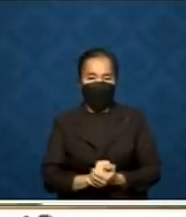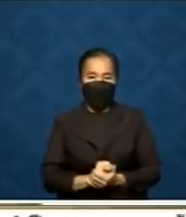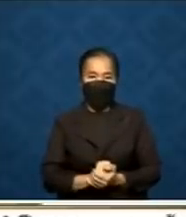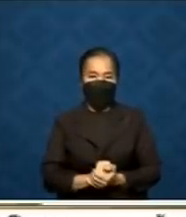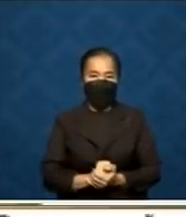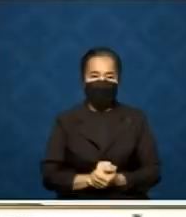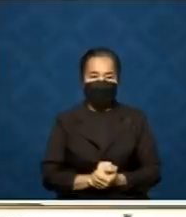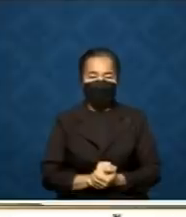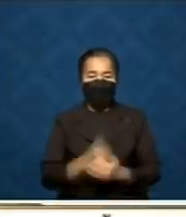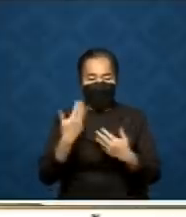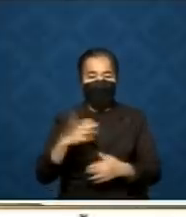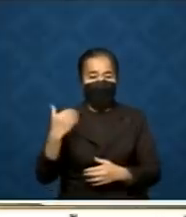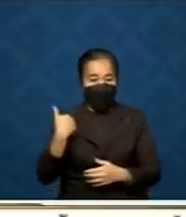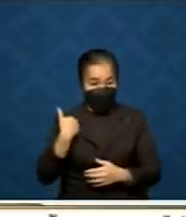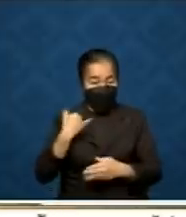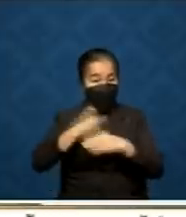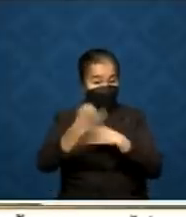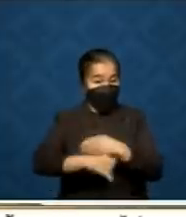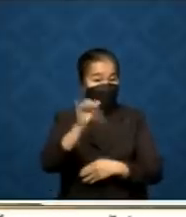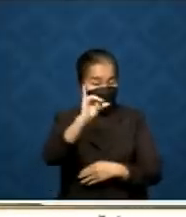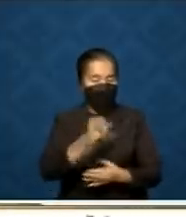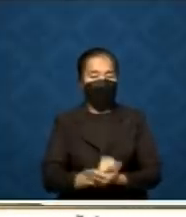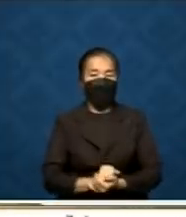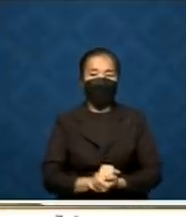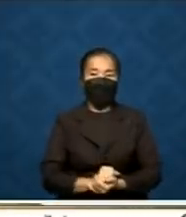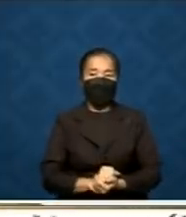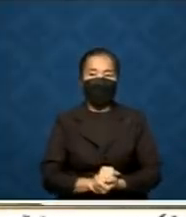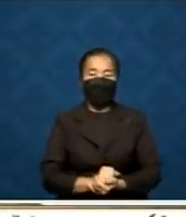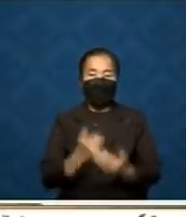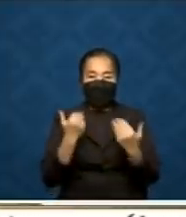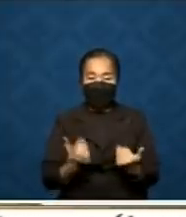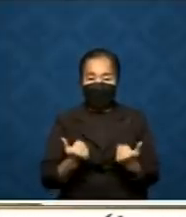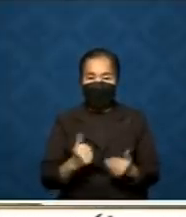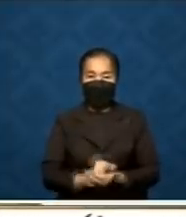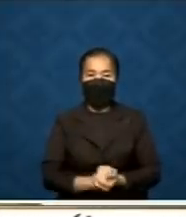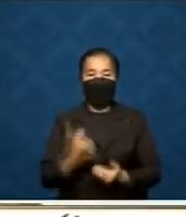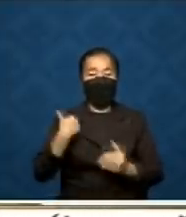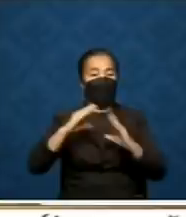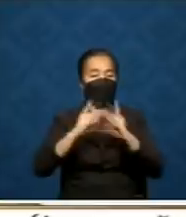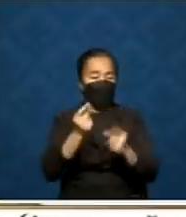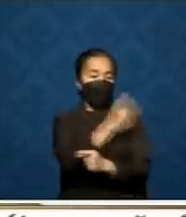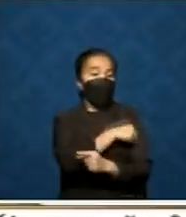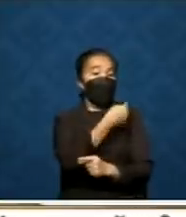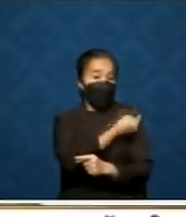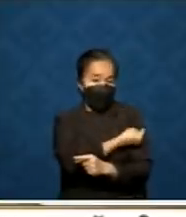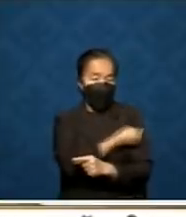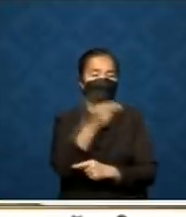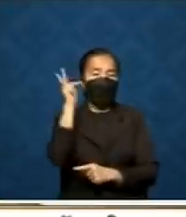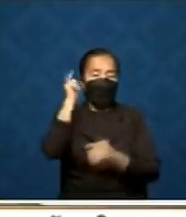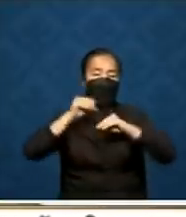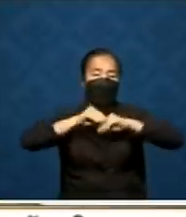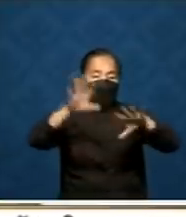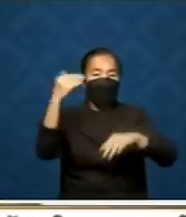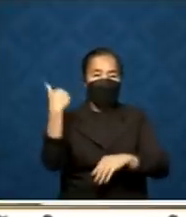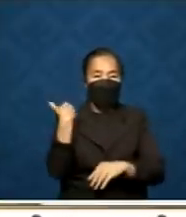ดีแล้วที่หน้าคนนั้นยังไม่จบนะสึกนี้นะค่ะวันนี้ชมรมแพทย์ชนบทแถลงข่าวเมื่อวานนี้มันมีมั้ง